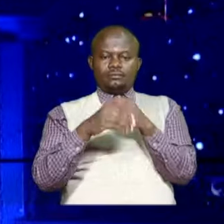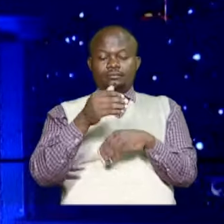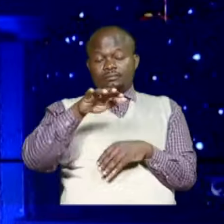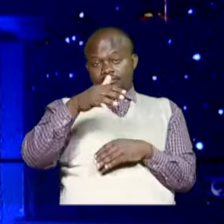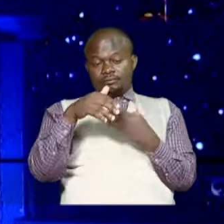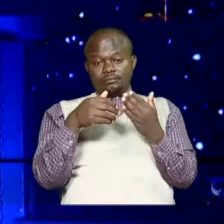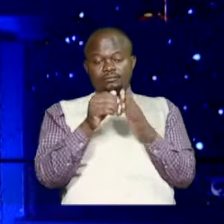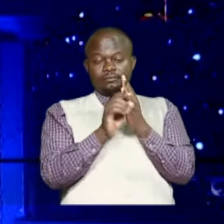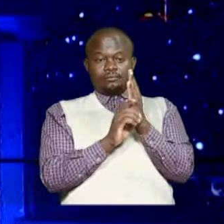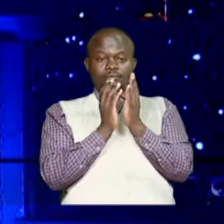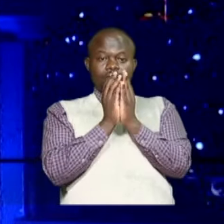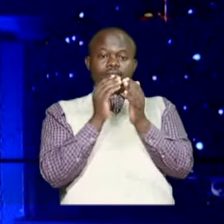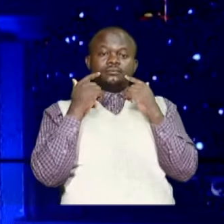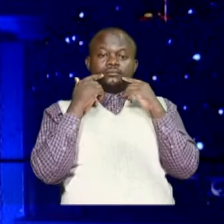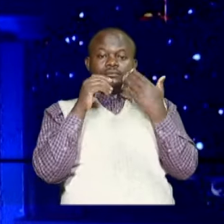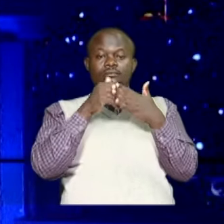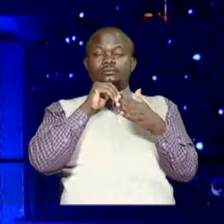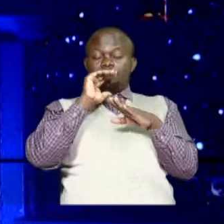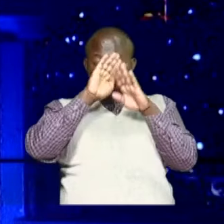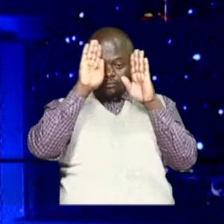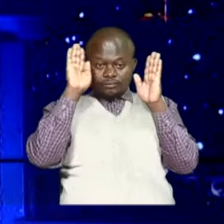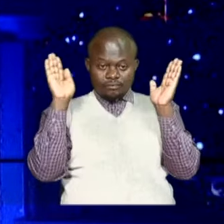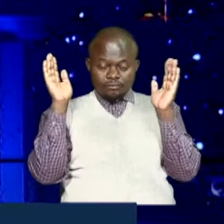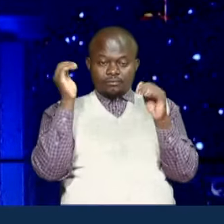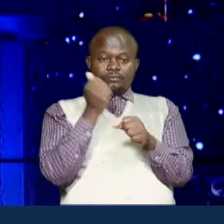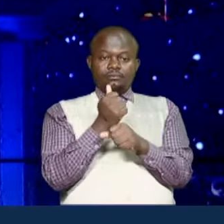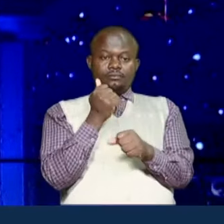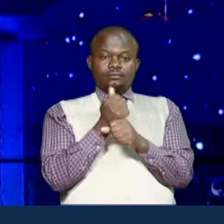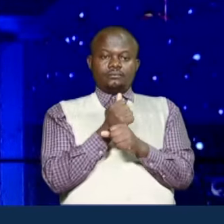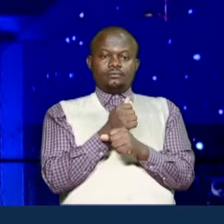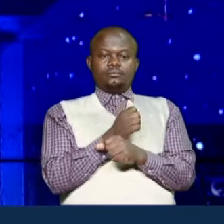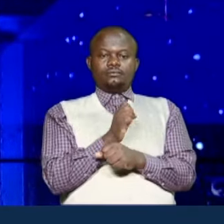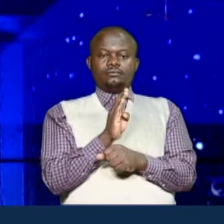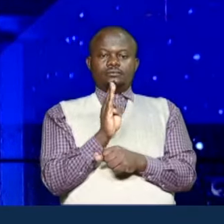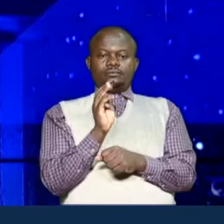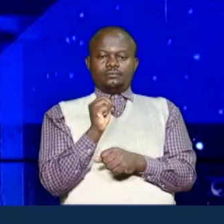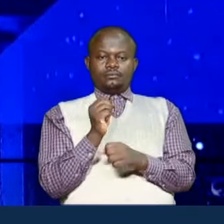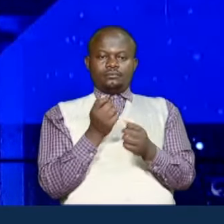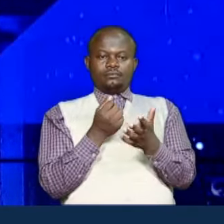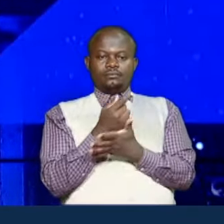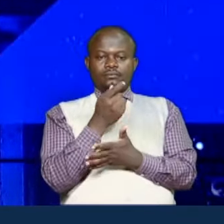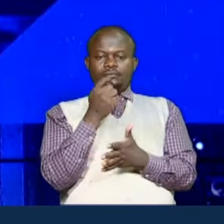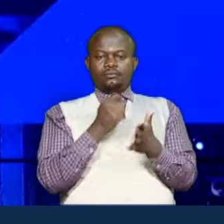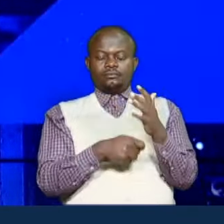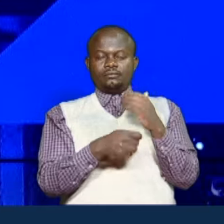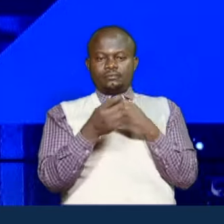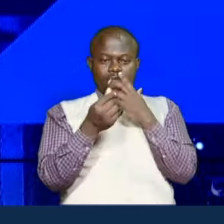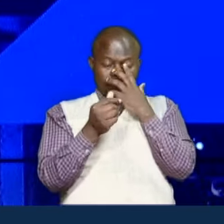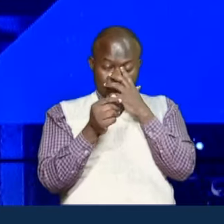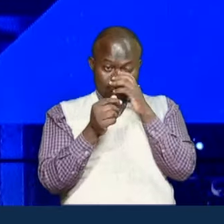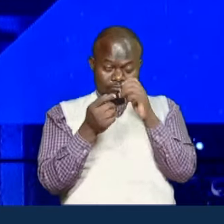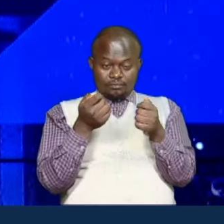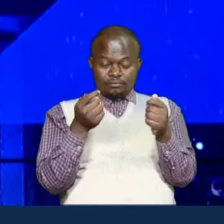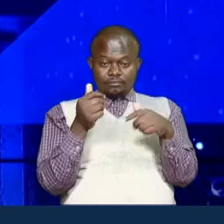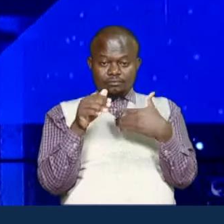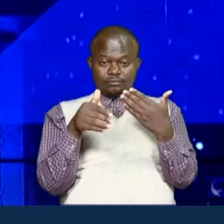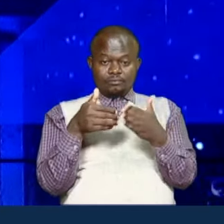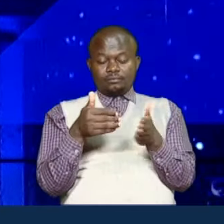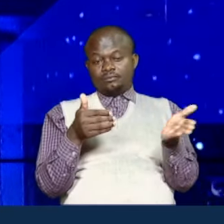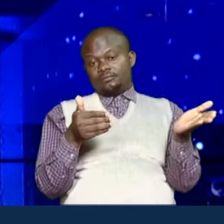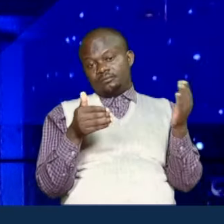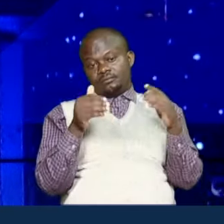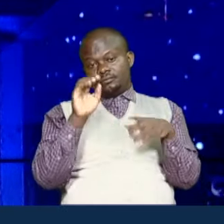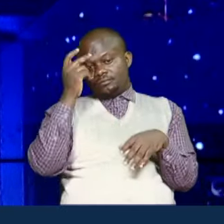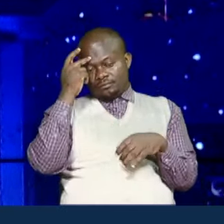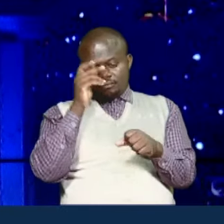Rusizi bavuga ko kudasobanukirwa n'imikorere ya IBM ngo bituma bacibwa amande ya hato na hato, ibituma rero butike